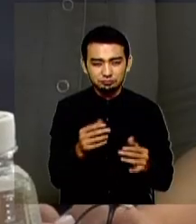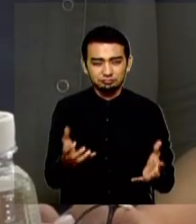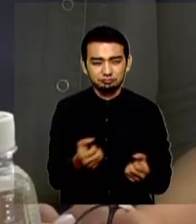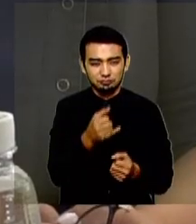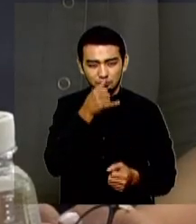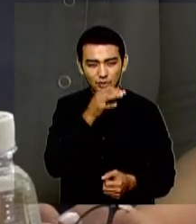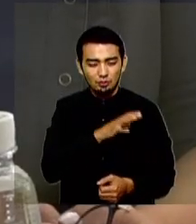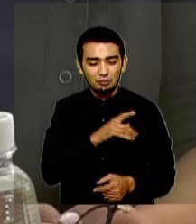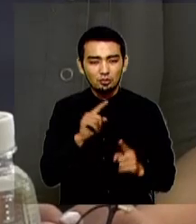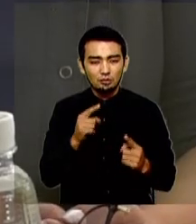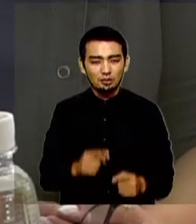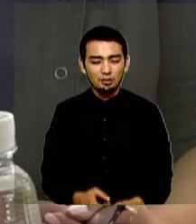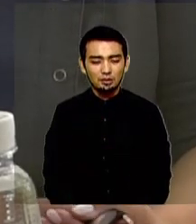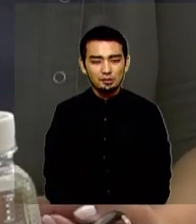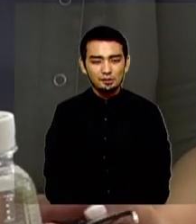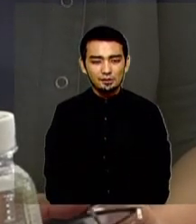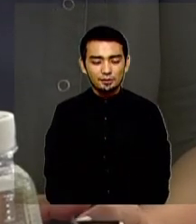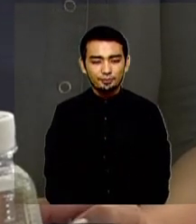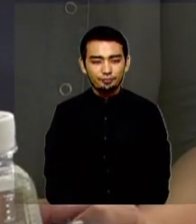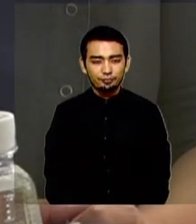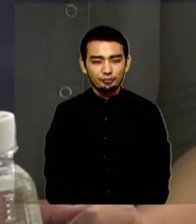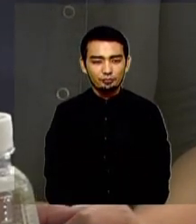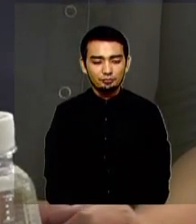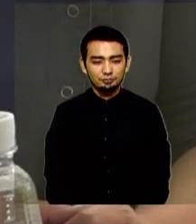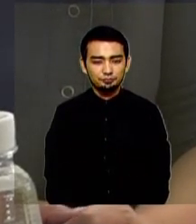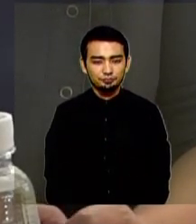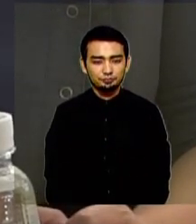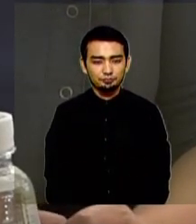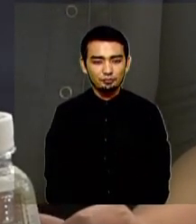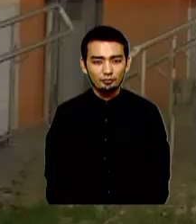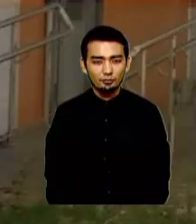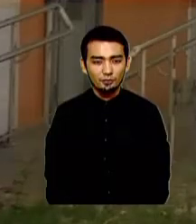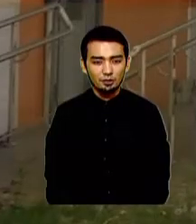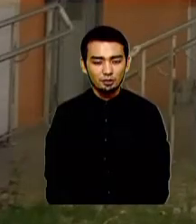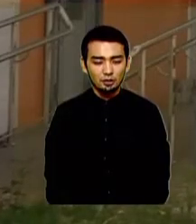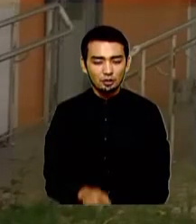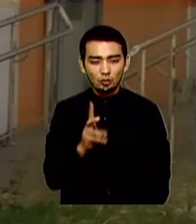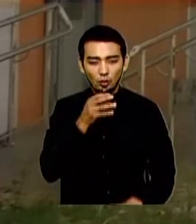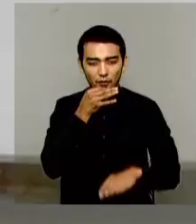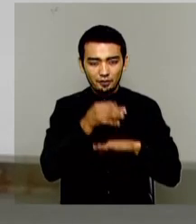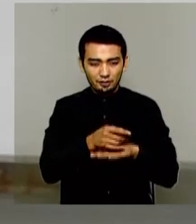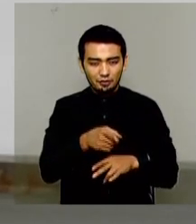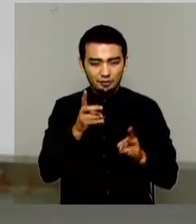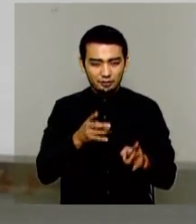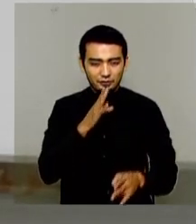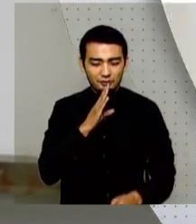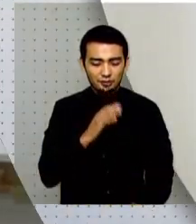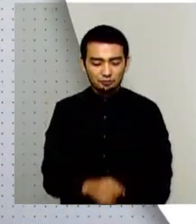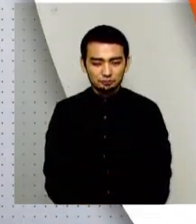Наши врачи сделали все, что необходимо, все, что от нас требуется. Кто ответит за эту трагедию?